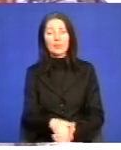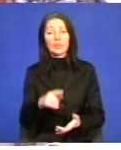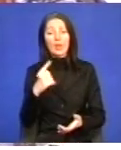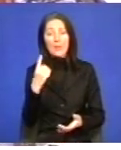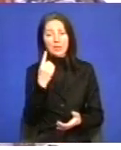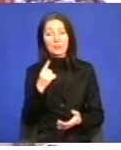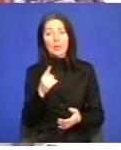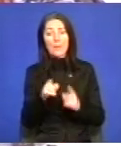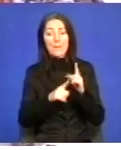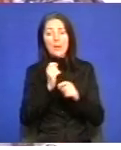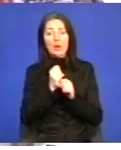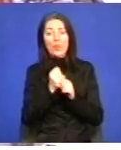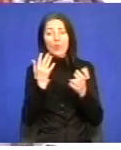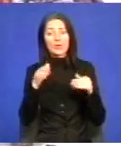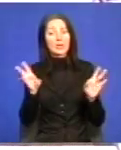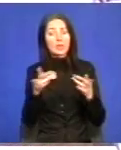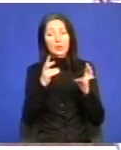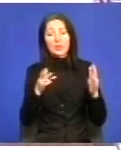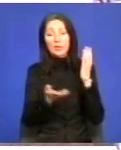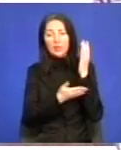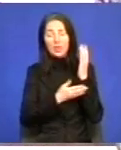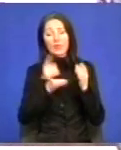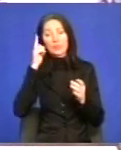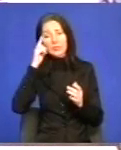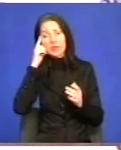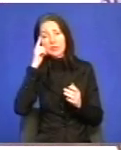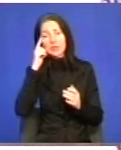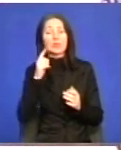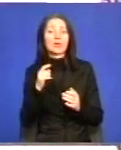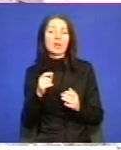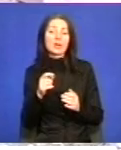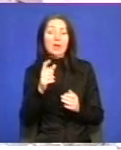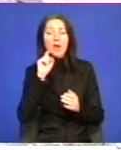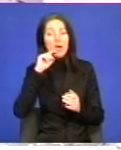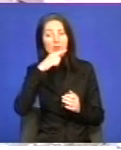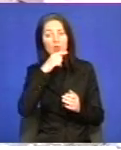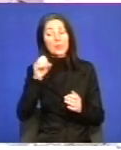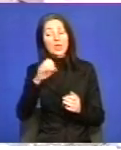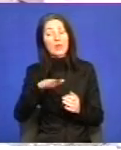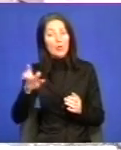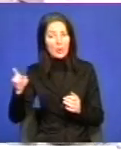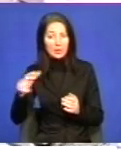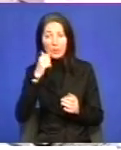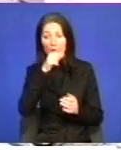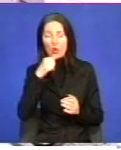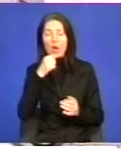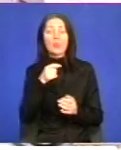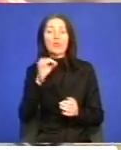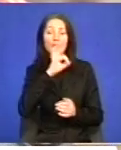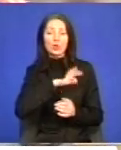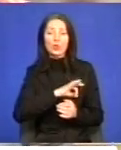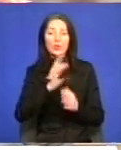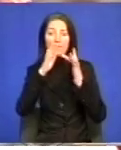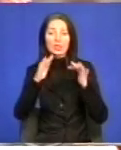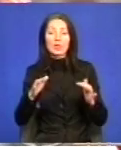Першими про переробку вже непотрібних дерев після свят замислилися ощадливі європейці. Там роками використовують ялинку у зоопарках,